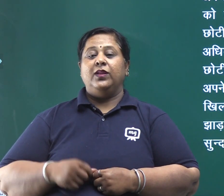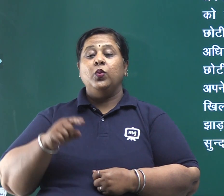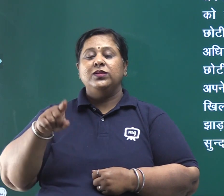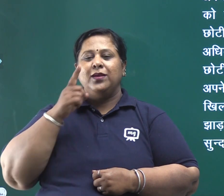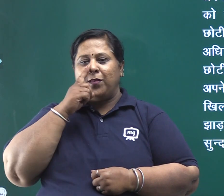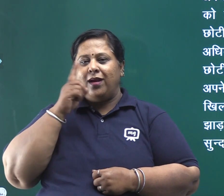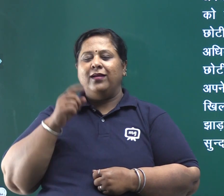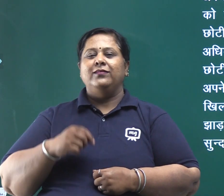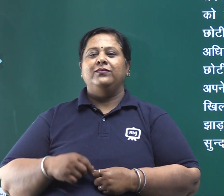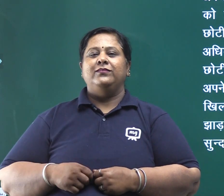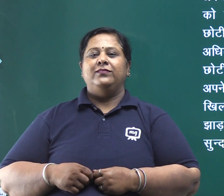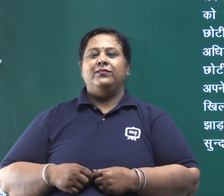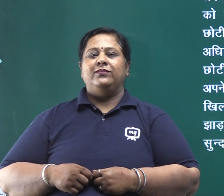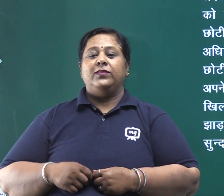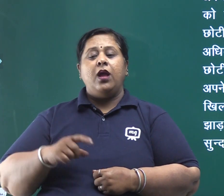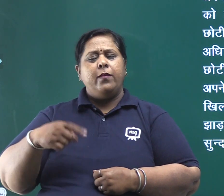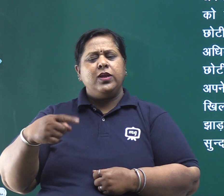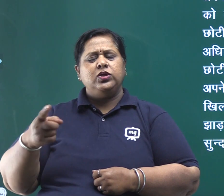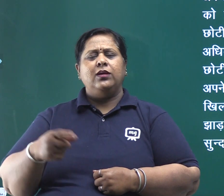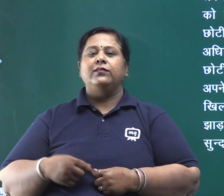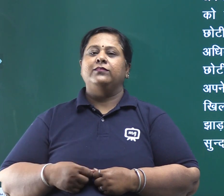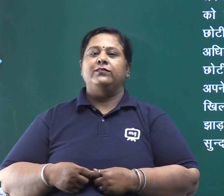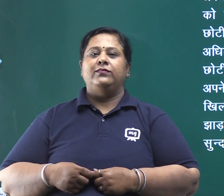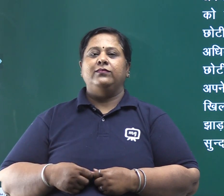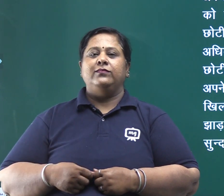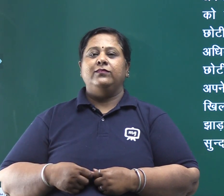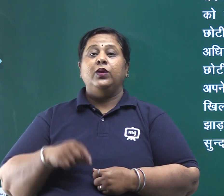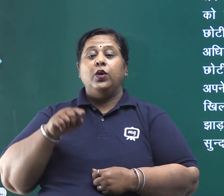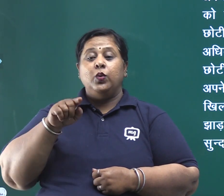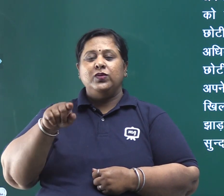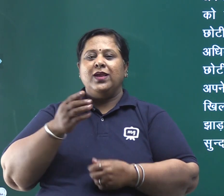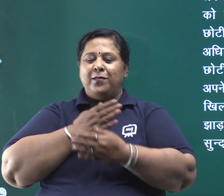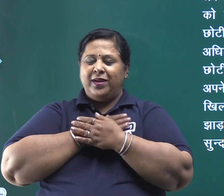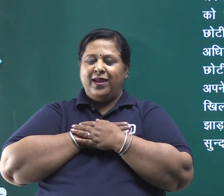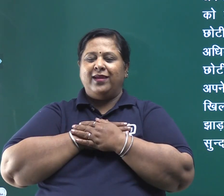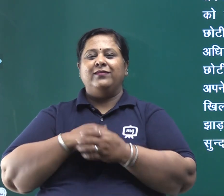उसकी माँ हमेशा उसे अपने